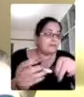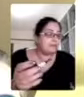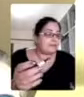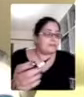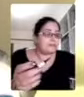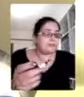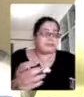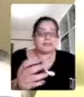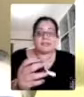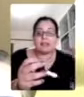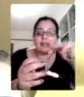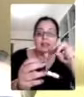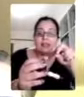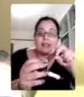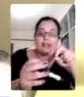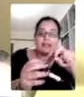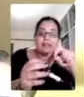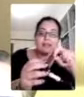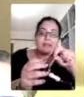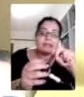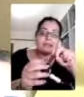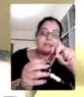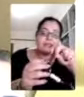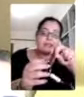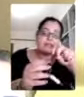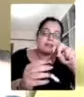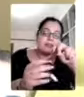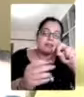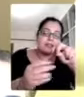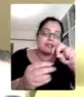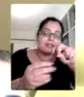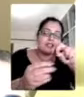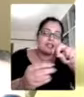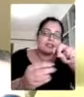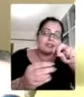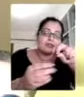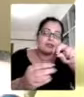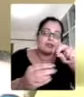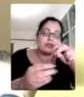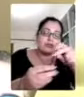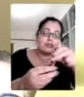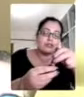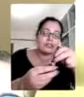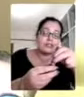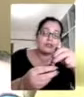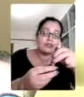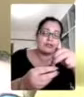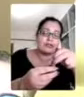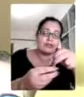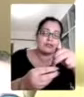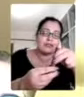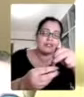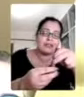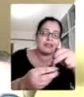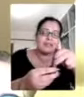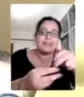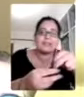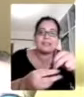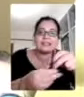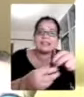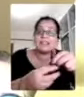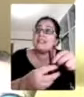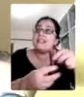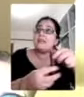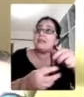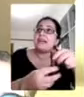Kendine göre bulacak ideal nemini. Aynen. Benim vakti zamanımda şeyin Güllüoğlu'nun, Karaköy Güllüoğlu'nun sahibinin bir